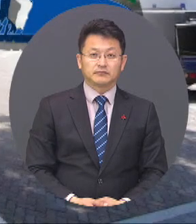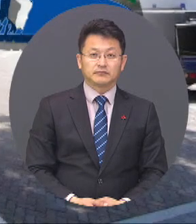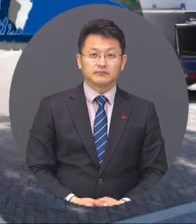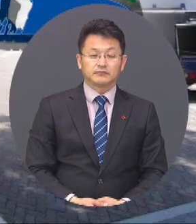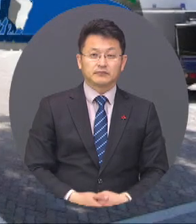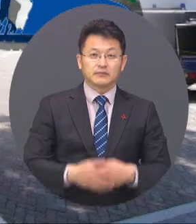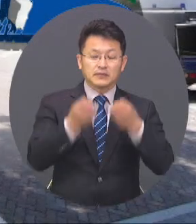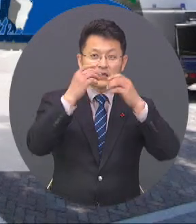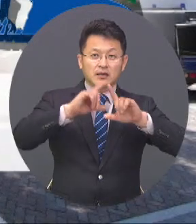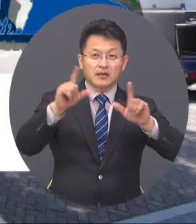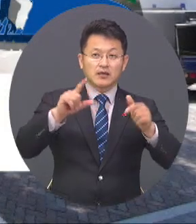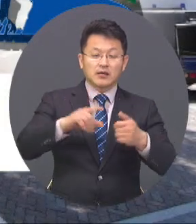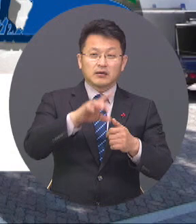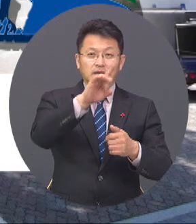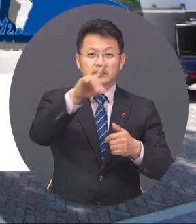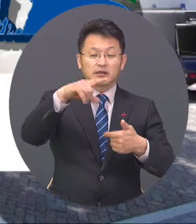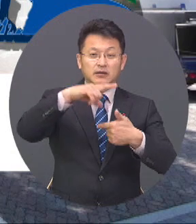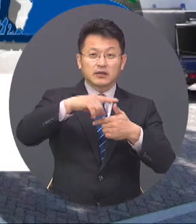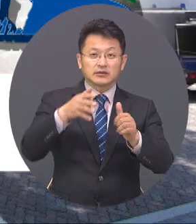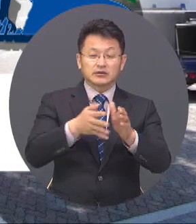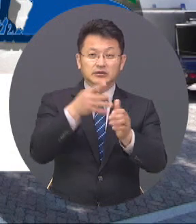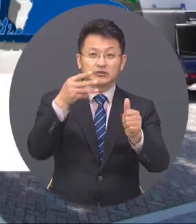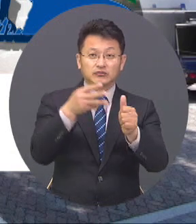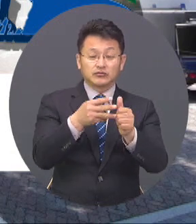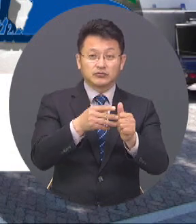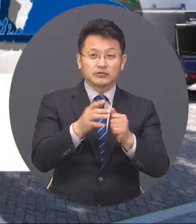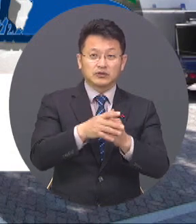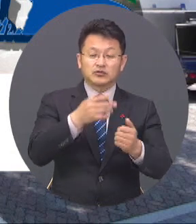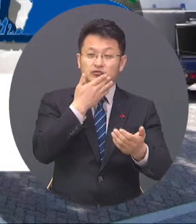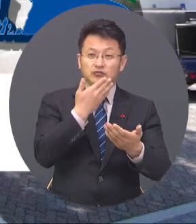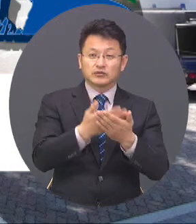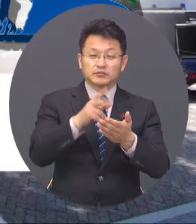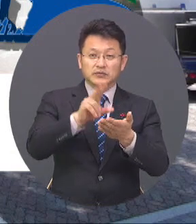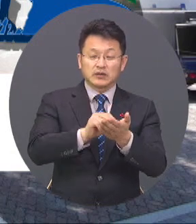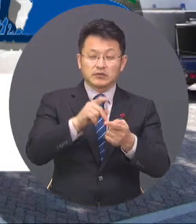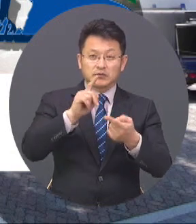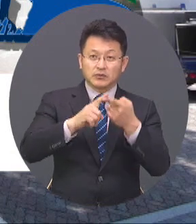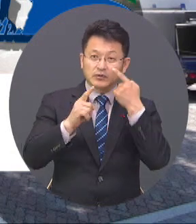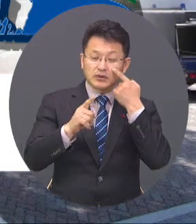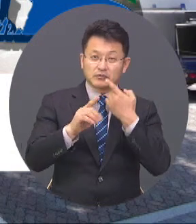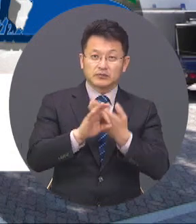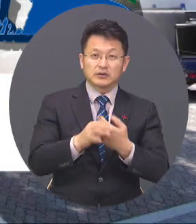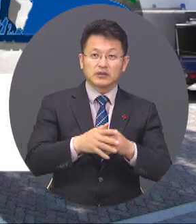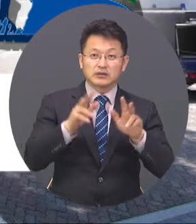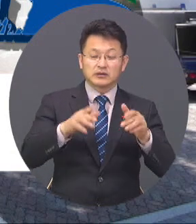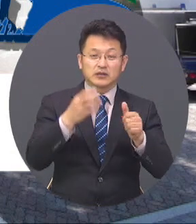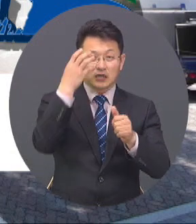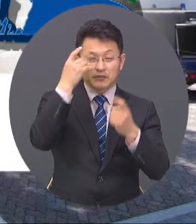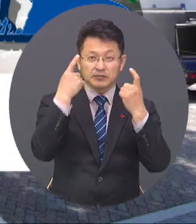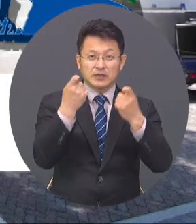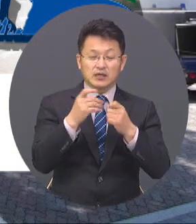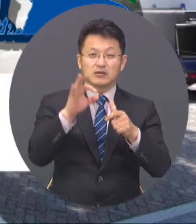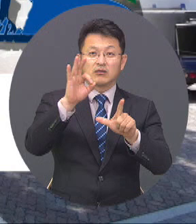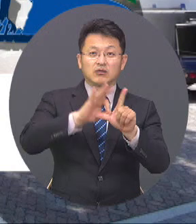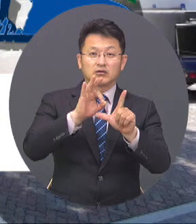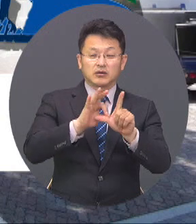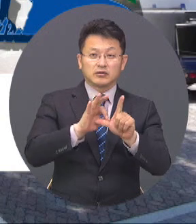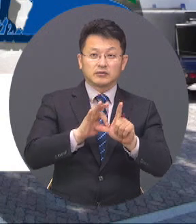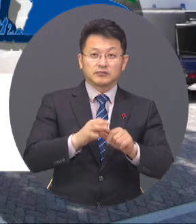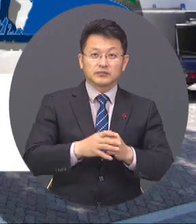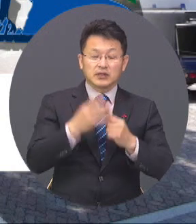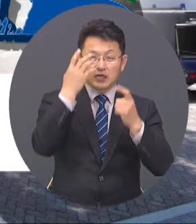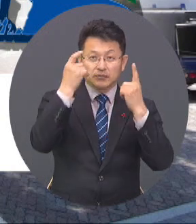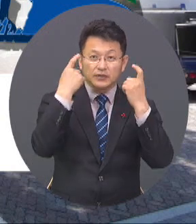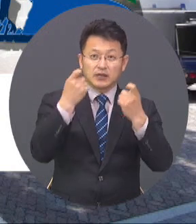새해 경남 각 시군의 역점 사업과 과제를 짚어보는 신년기획 오늘은 함양과 의령 입니다